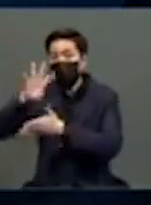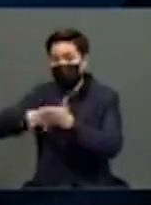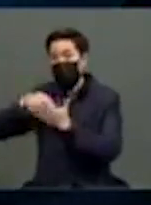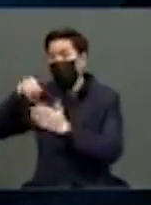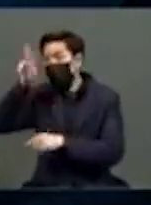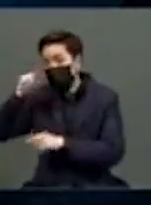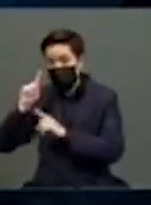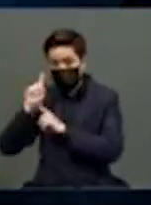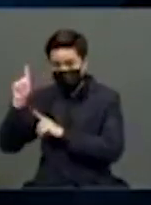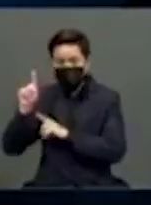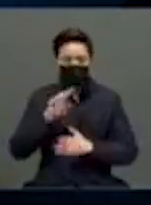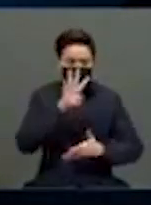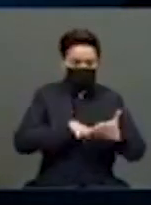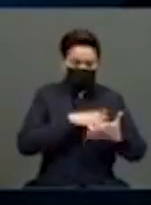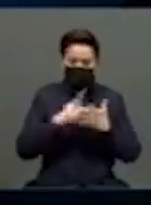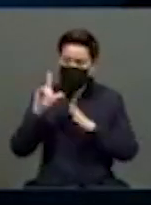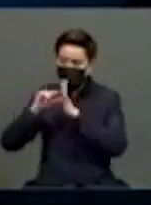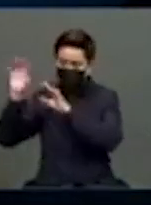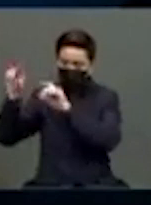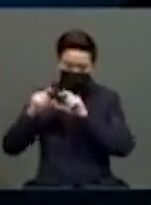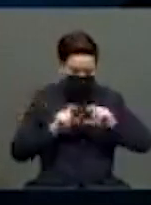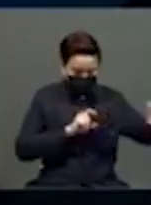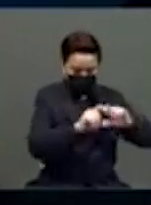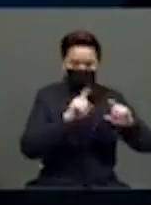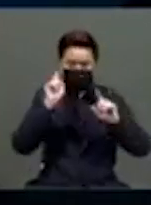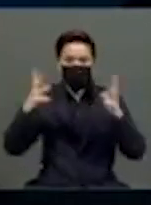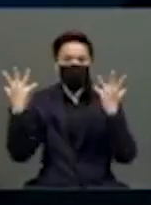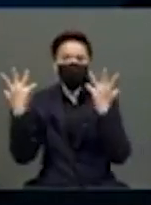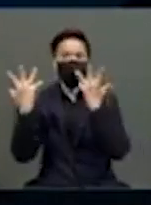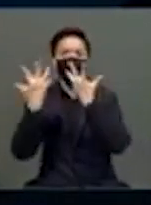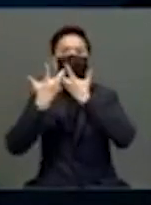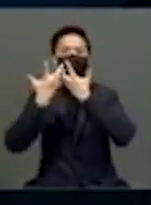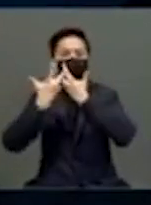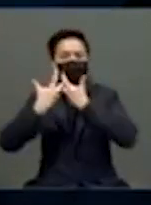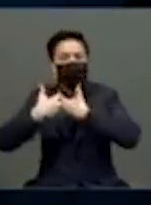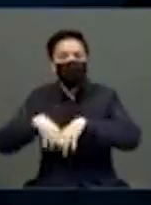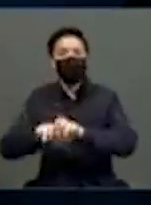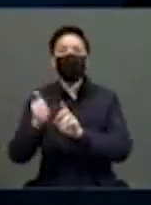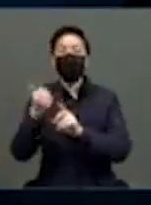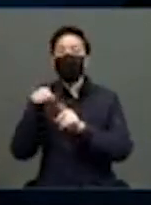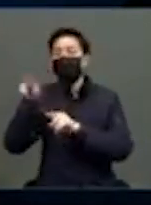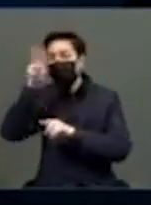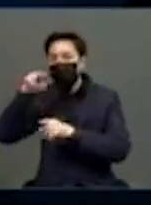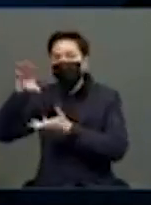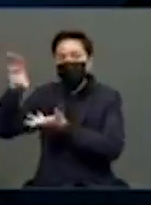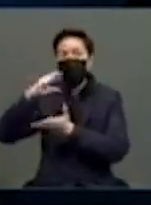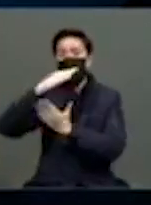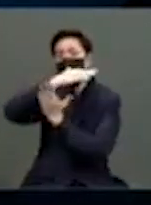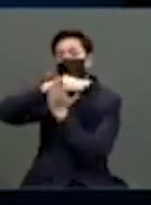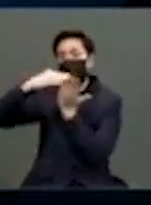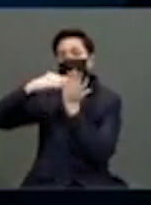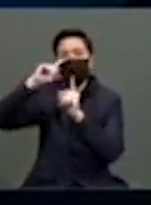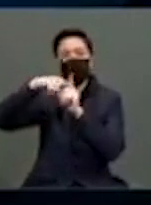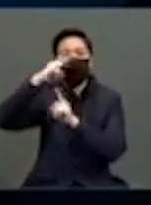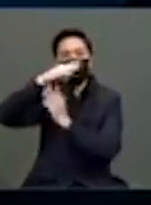การกระจายวัคซีนนะครับ 2แผ่นนี้ต้องสอดคล้องกันแล้วไปด้วยกันตากดรับแผนของการจัดหาเนี่ยครึ่งเดือนแรก